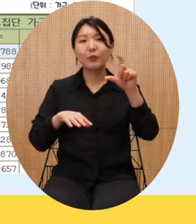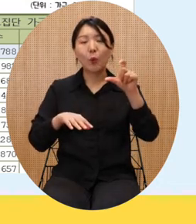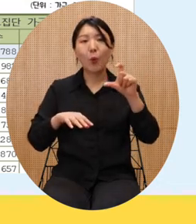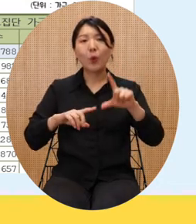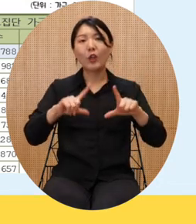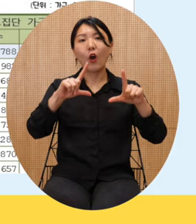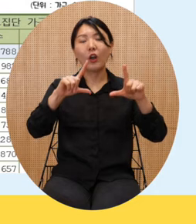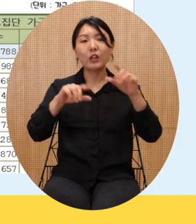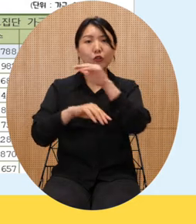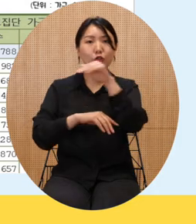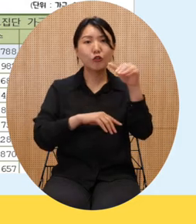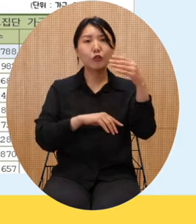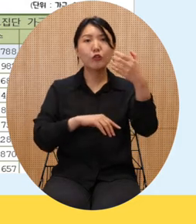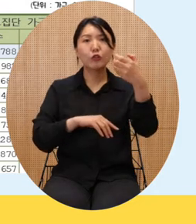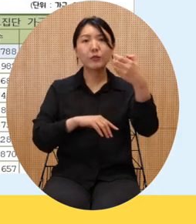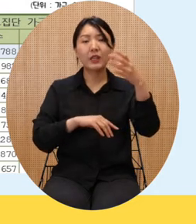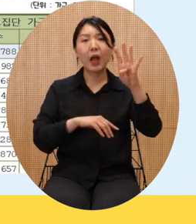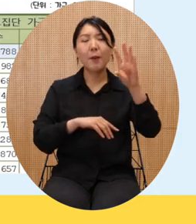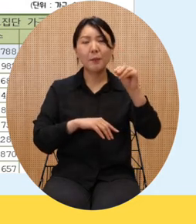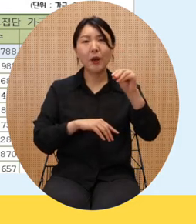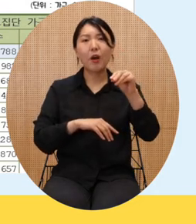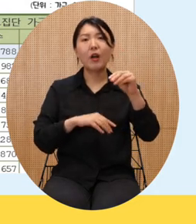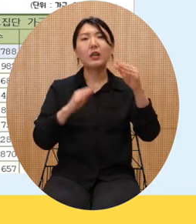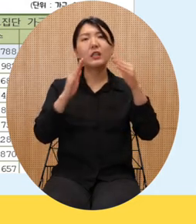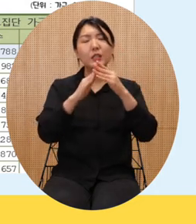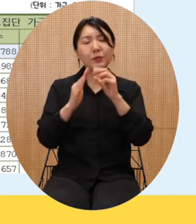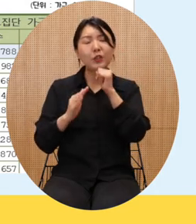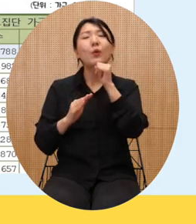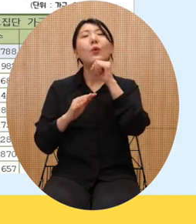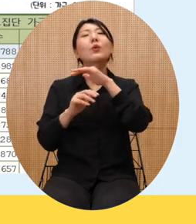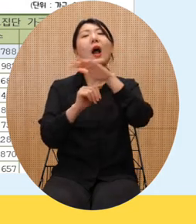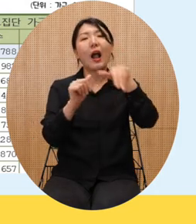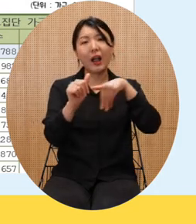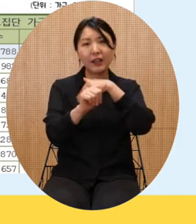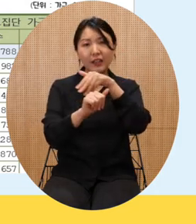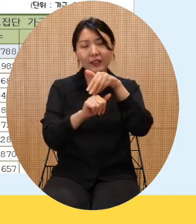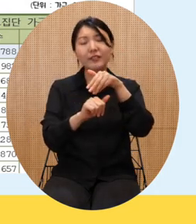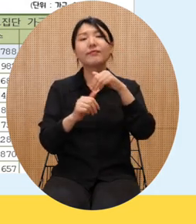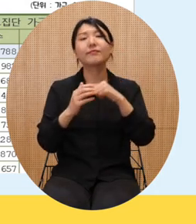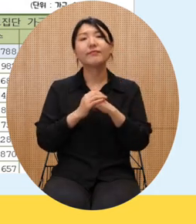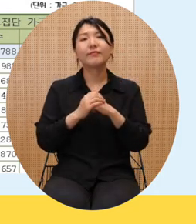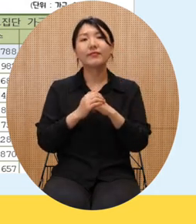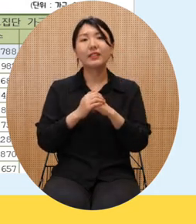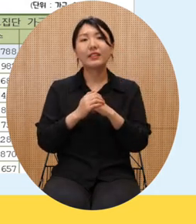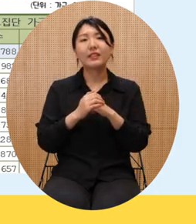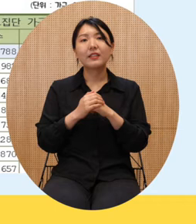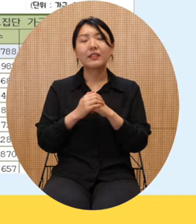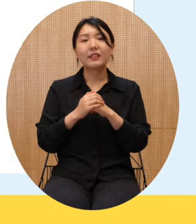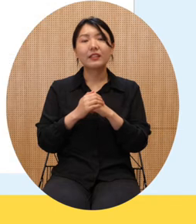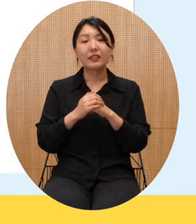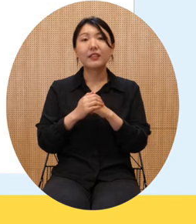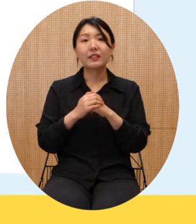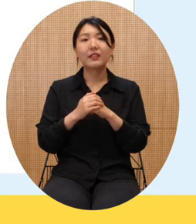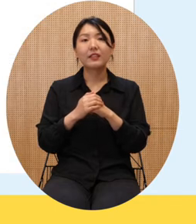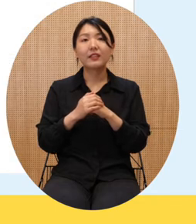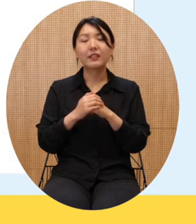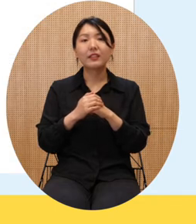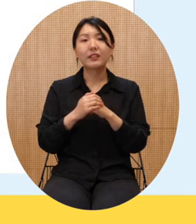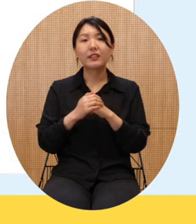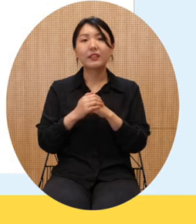전국적으로 2015년 기준으로 한 94만 명이 주거빈곤 상태인데 이 문제를 또 해결 못하지도 않을 것이라 생각이